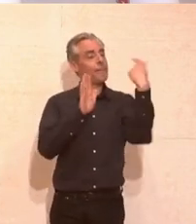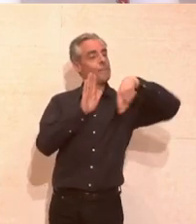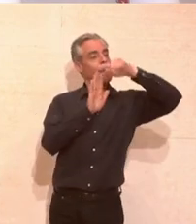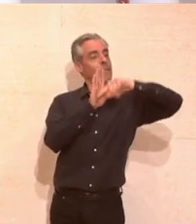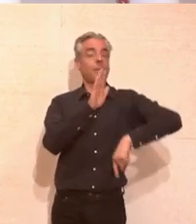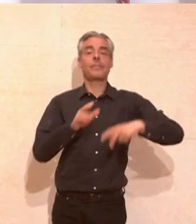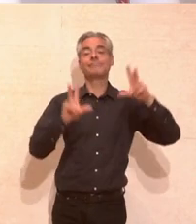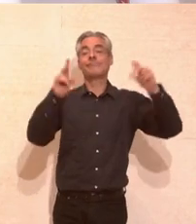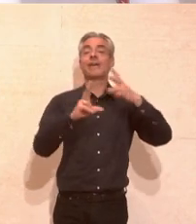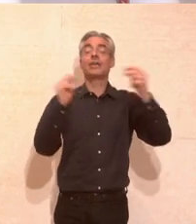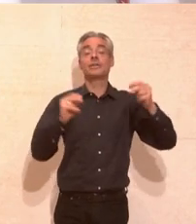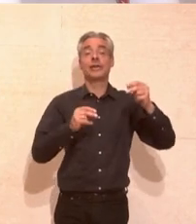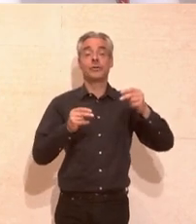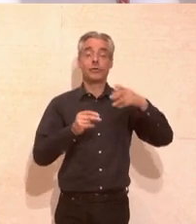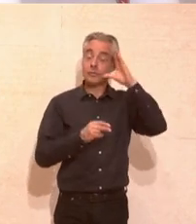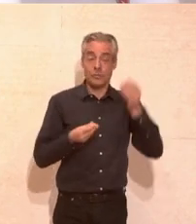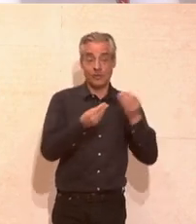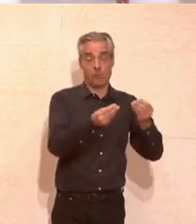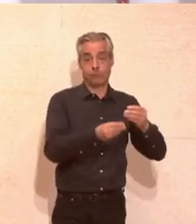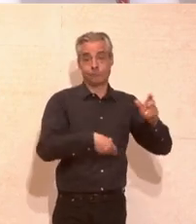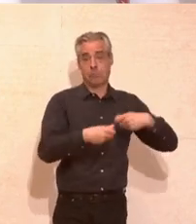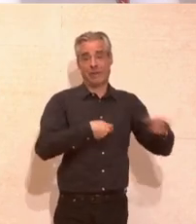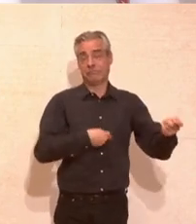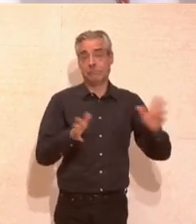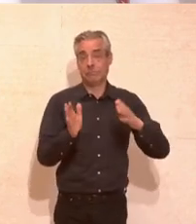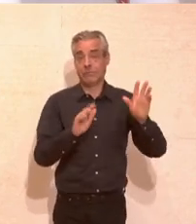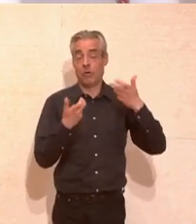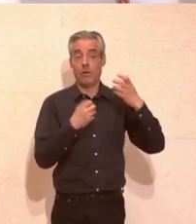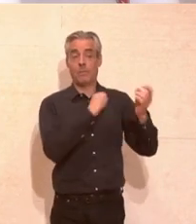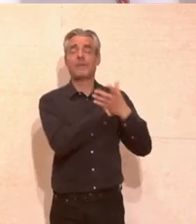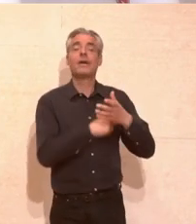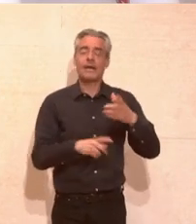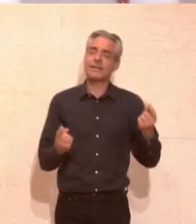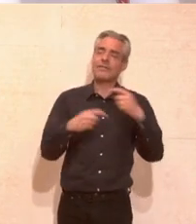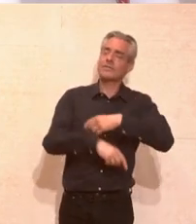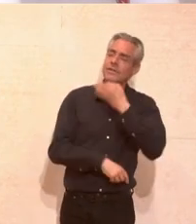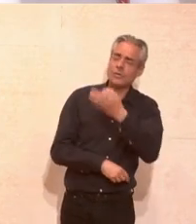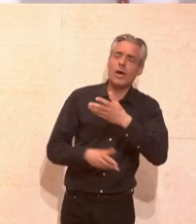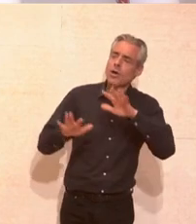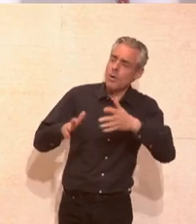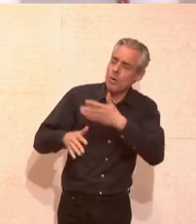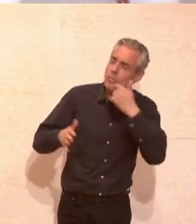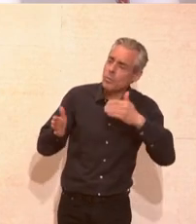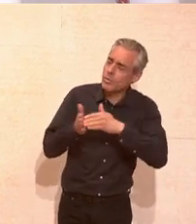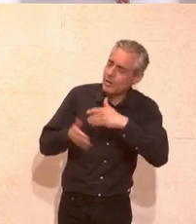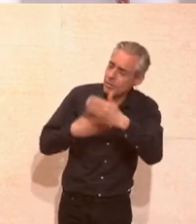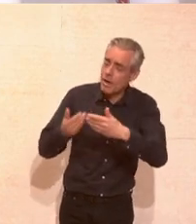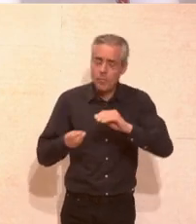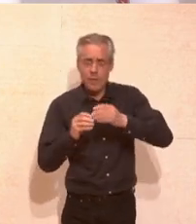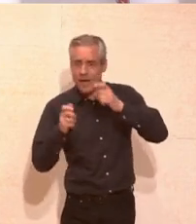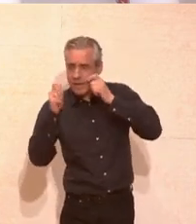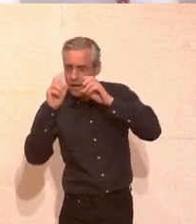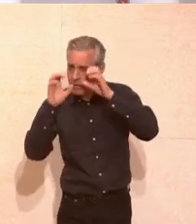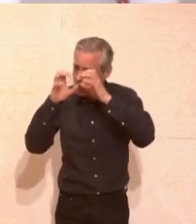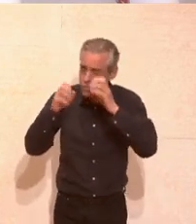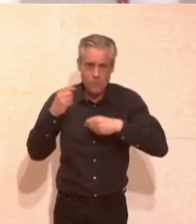sommeil, ça ne marche absolument pas. Mais de dire, quel est ton problème, en fait? Qu'est-ce que toi, tu aimerais bien améliorer? Et pour l'un, ça va être le problème d'attention, pour l'autre,